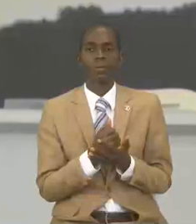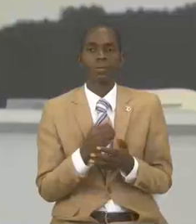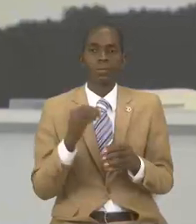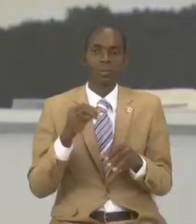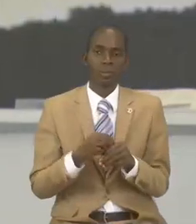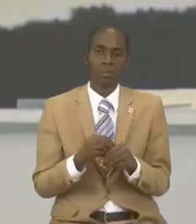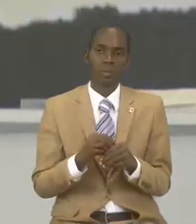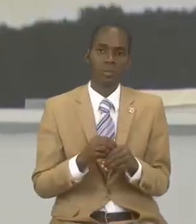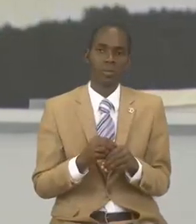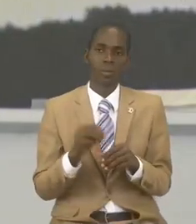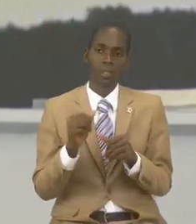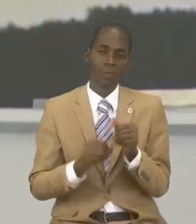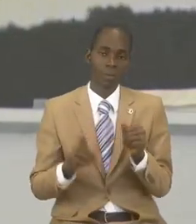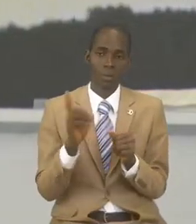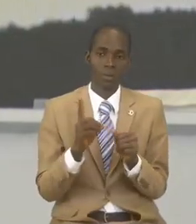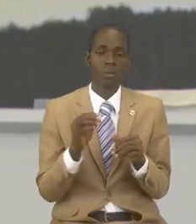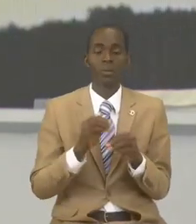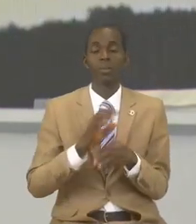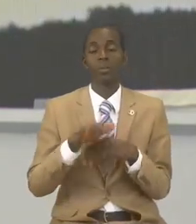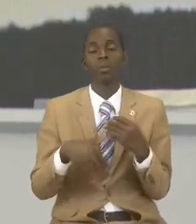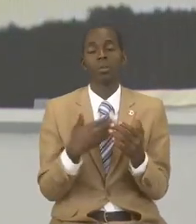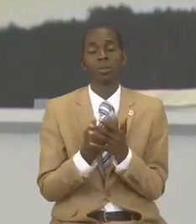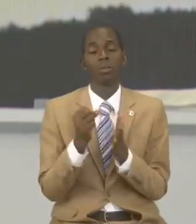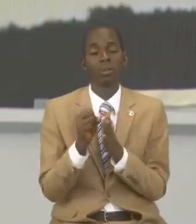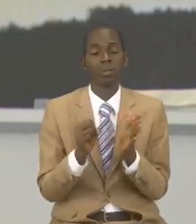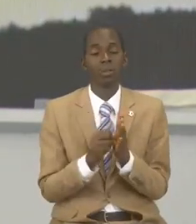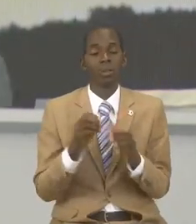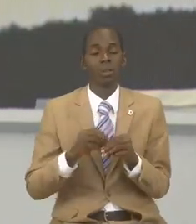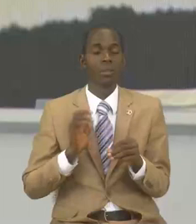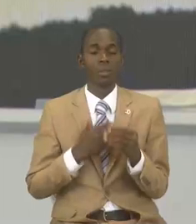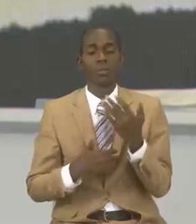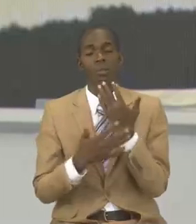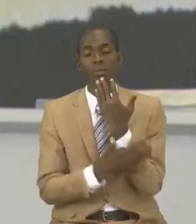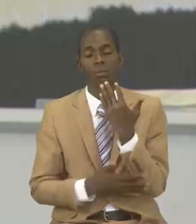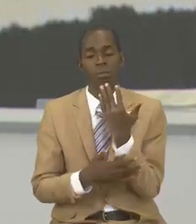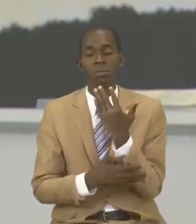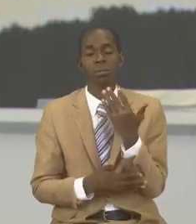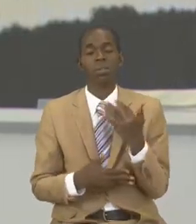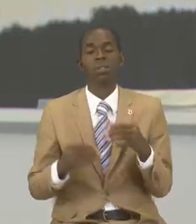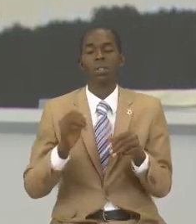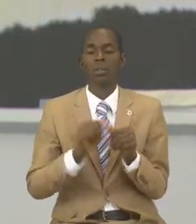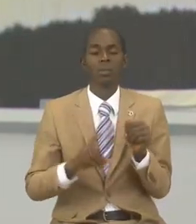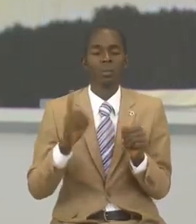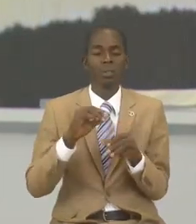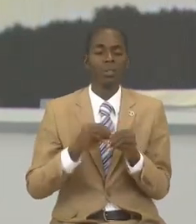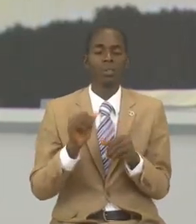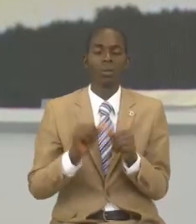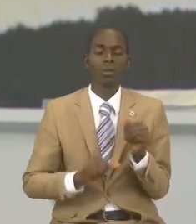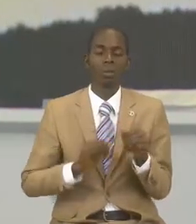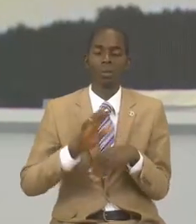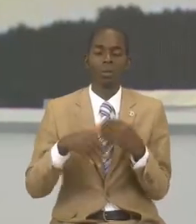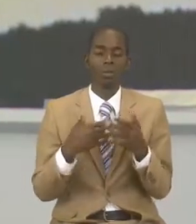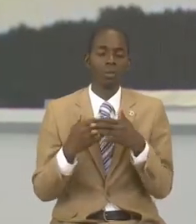toutes les régions, partout, dans tous les États, dans notre pays, partout, dans toutes les nations,